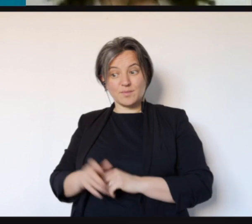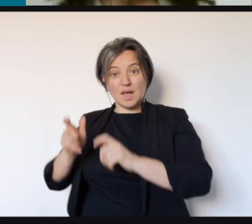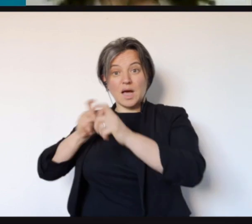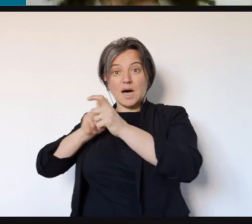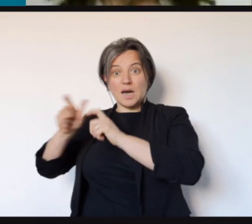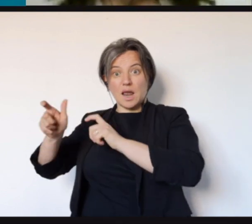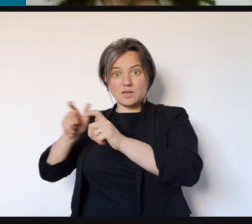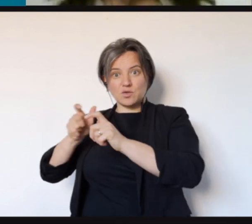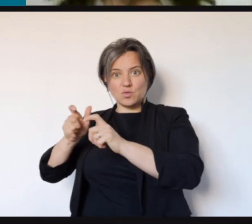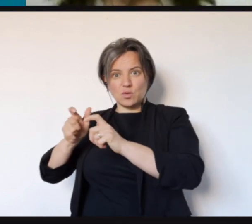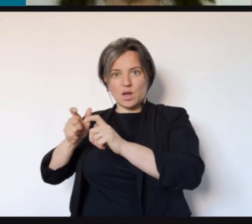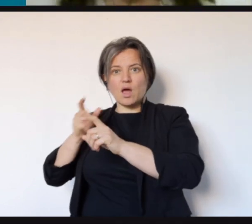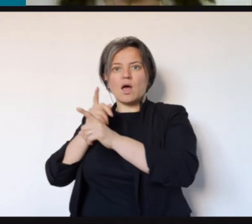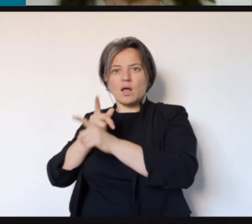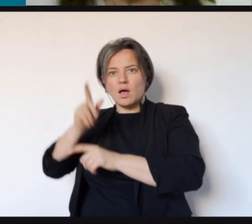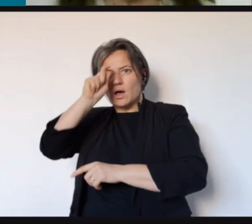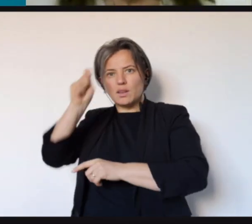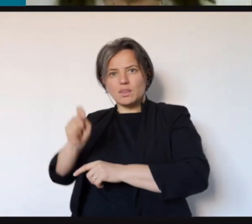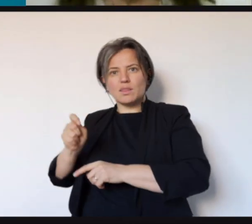dignità.